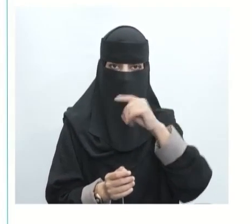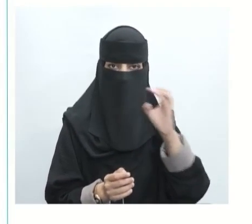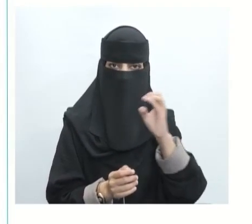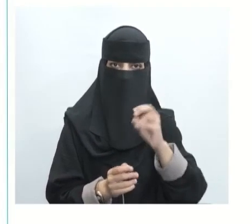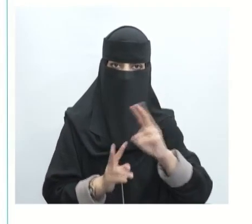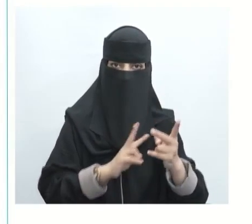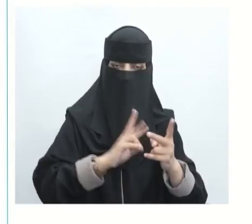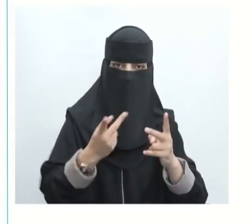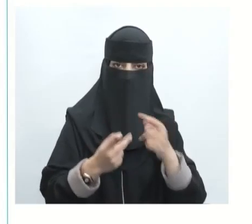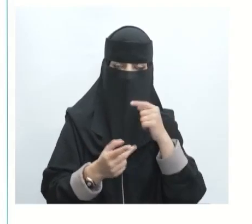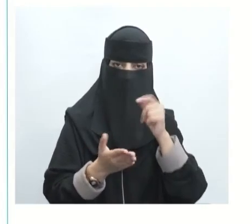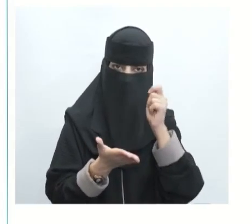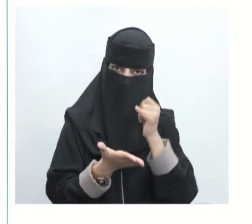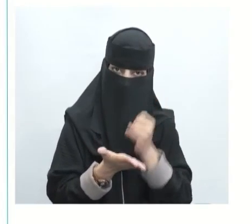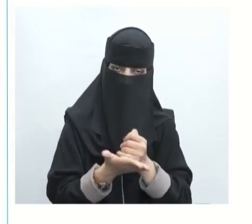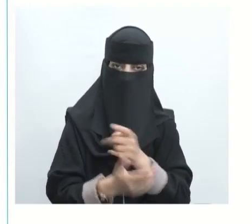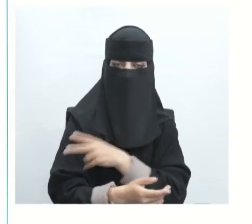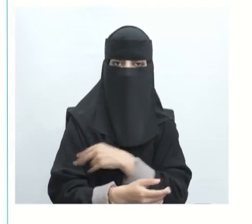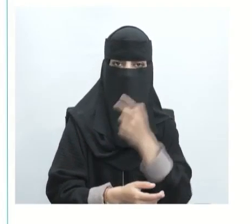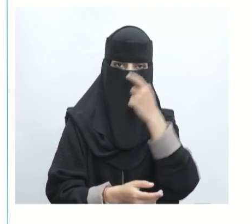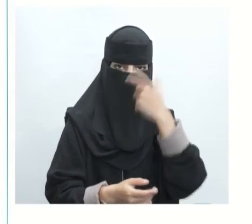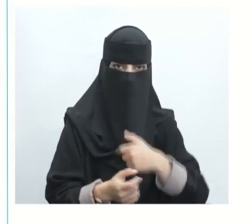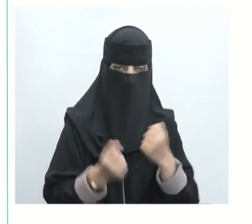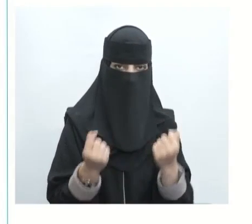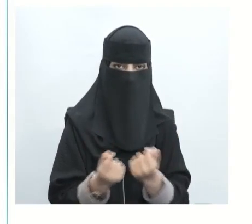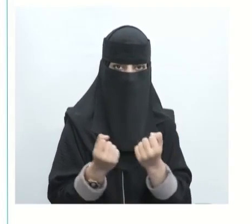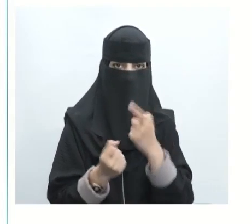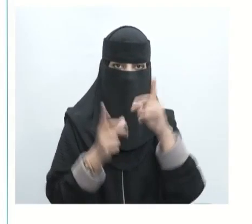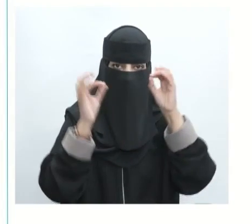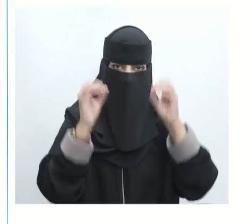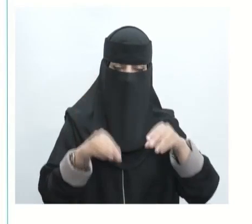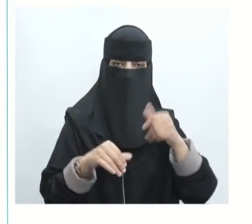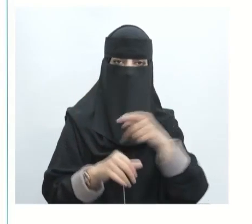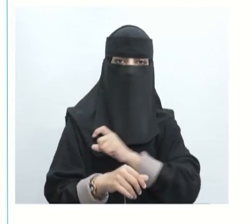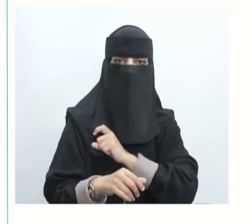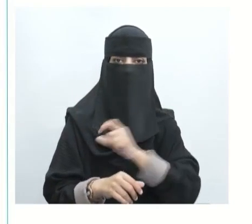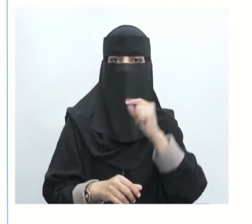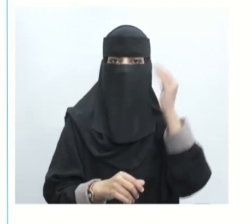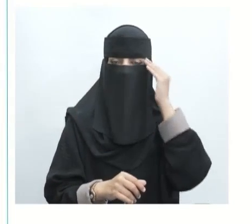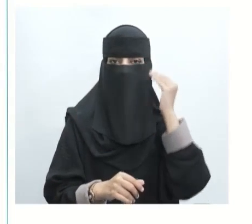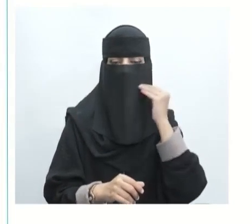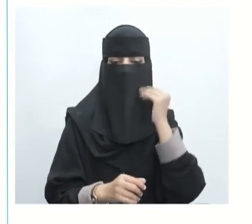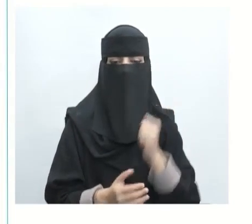إجابات مختلفة وتعتمدون على أنفسكم، وبارك الله فيكم يا طلابي الأعزاء.